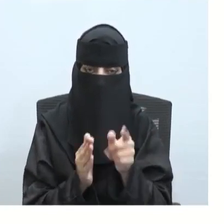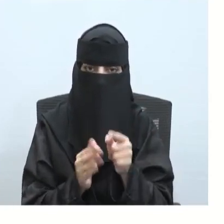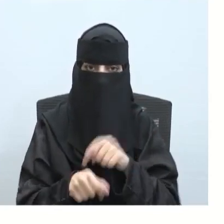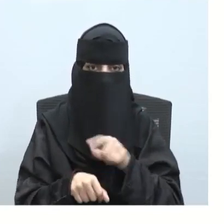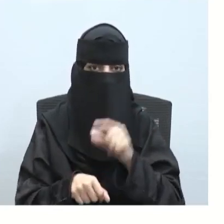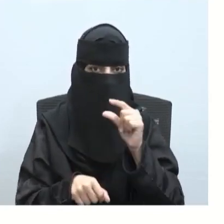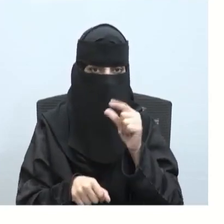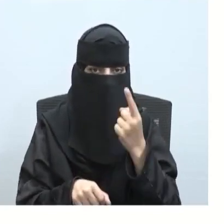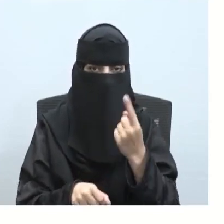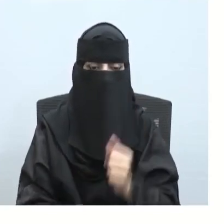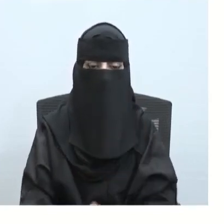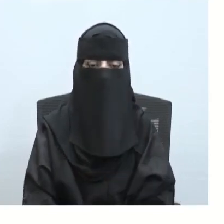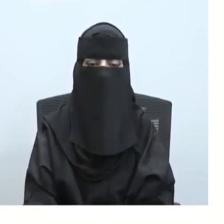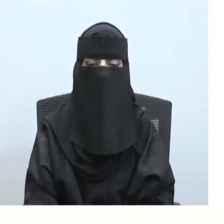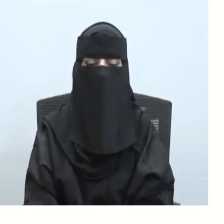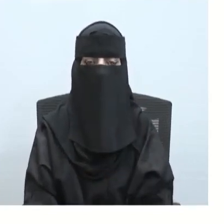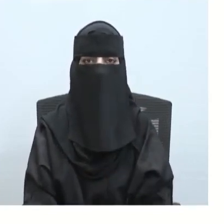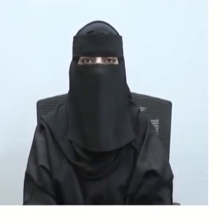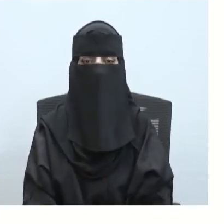ثانية واحدة.